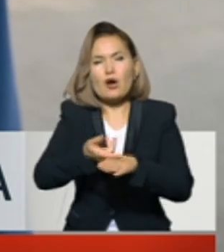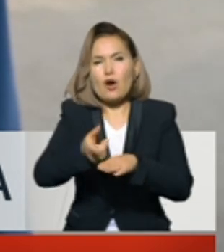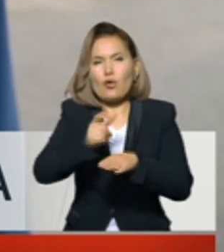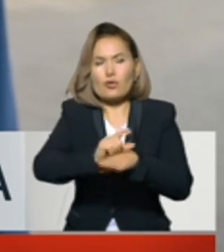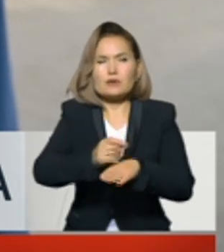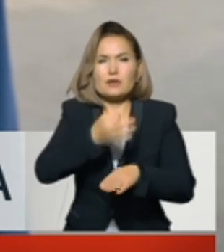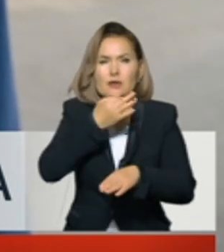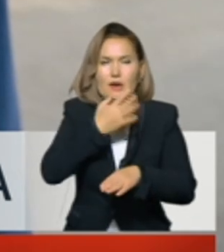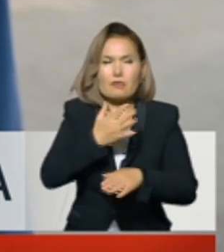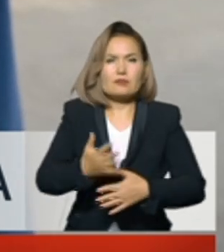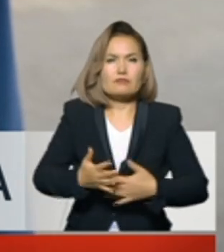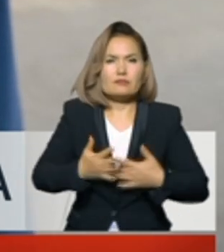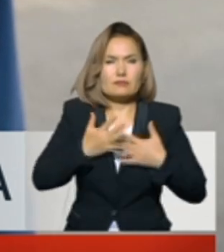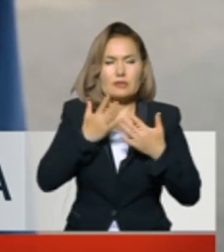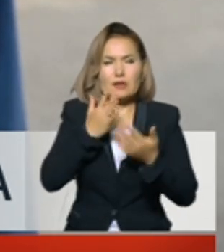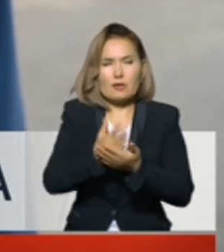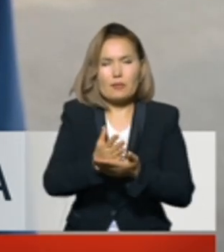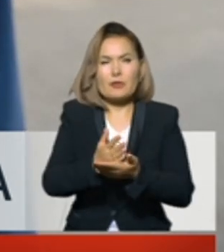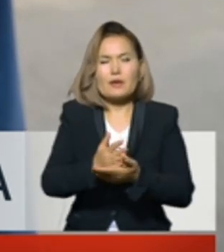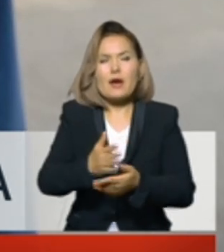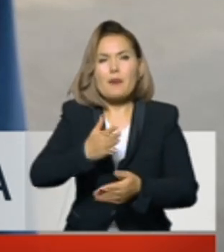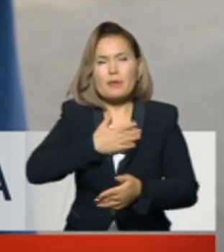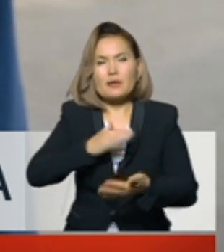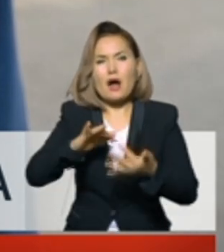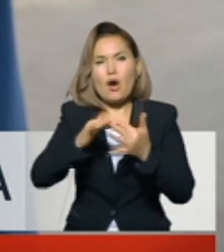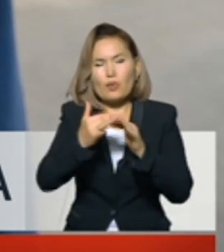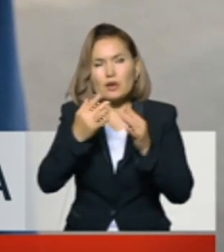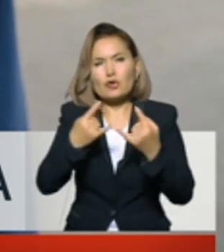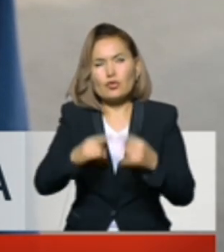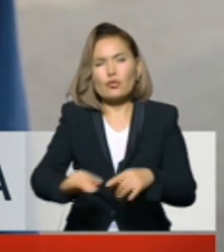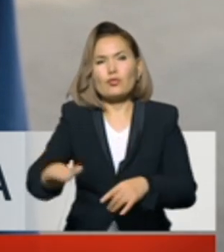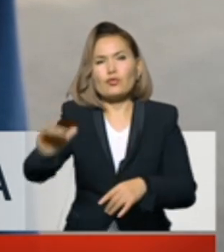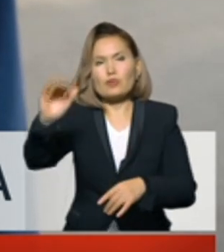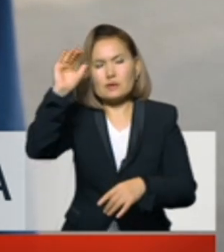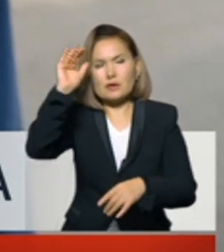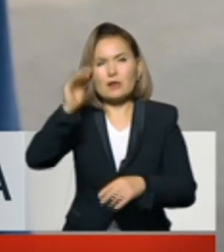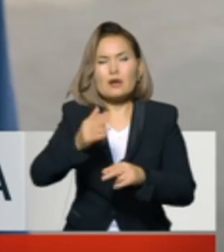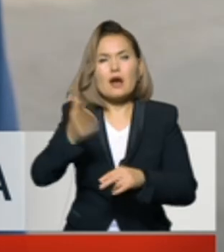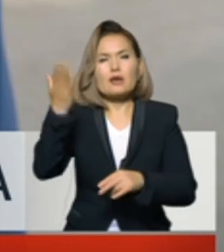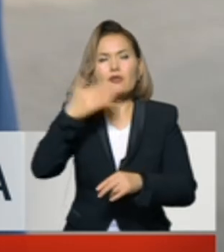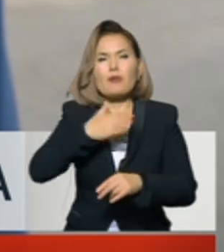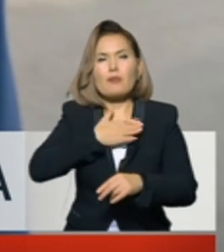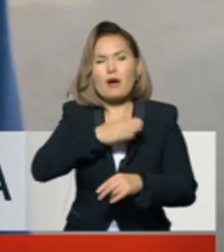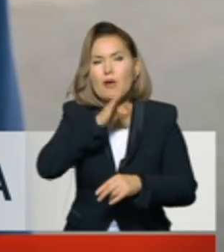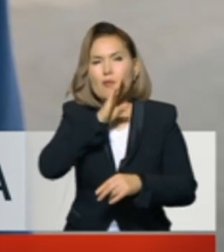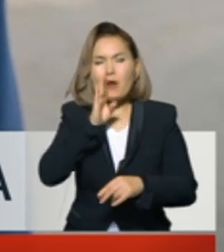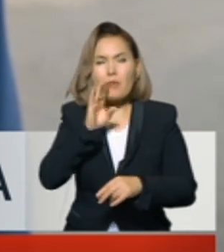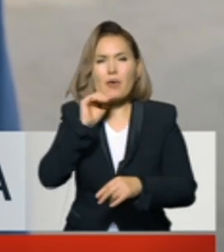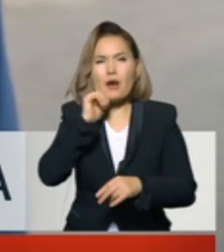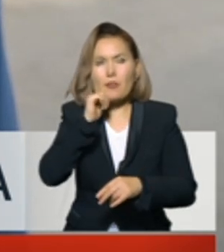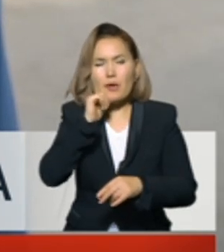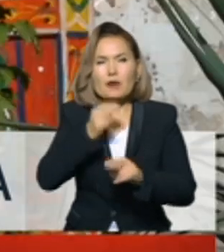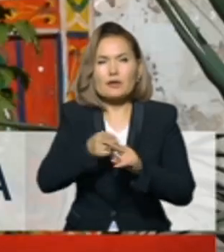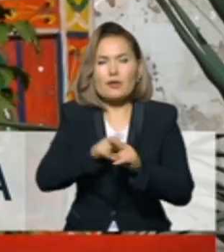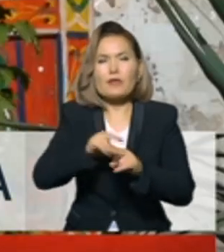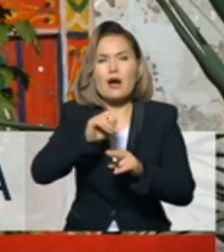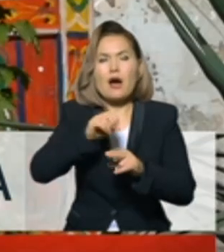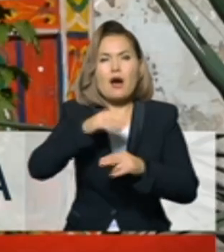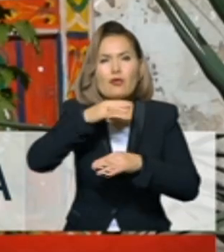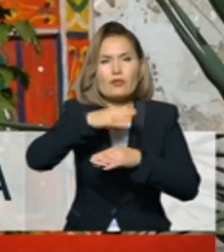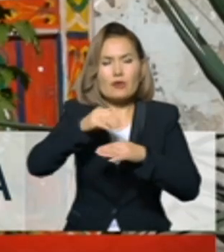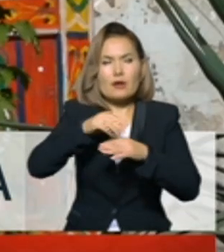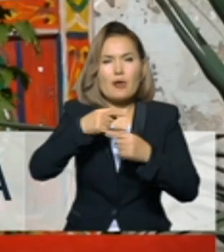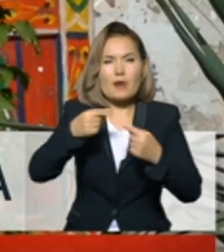Баяғы ауылда өскен адамым ғой, апалар алаша тоқитын. Сол алашалар есіме келеді. Мына